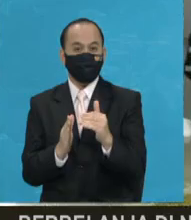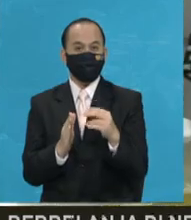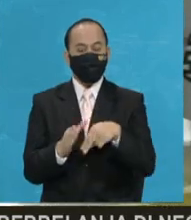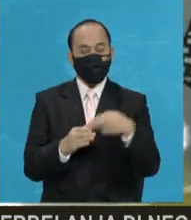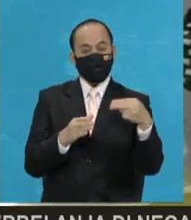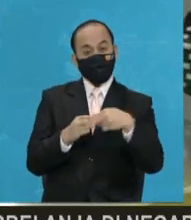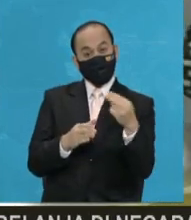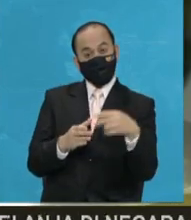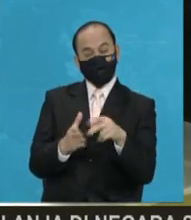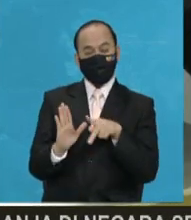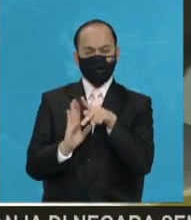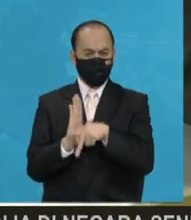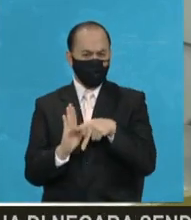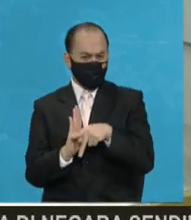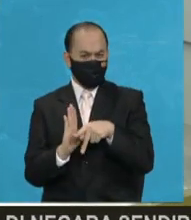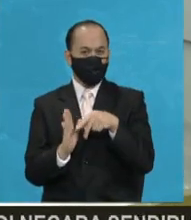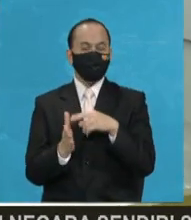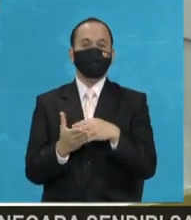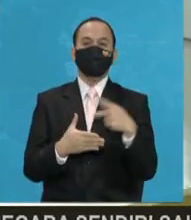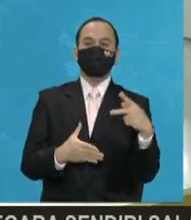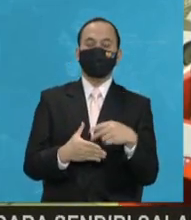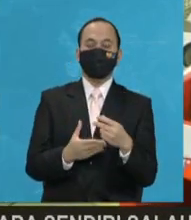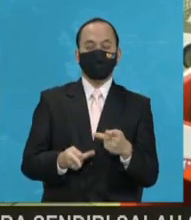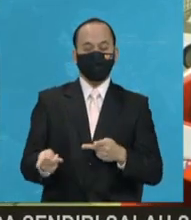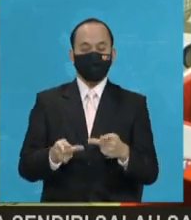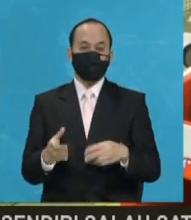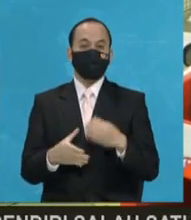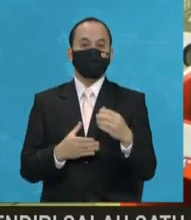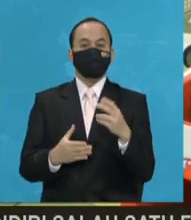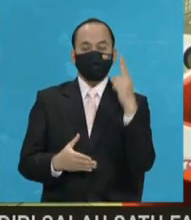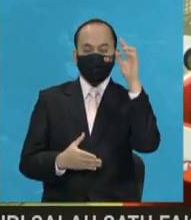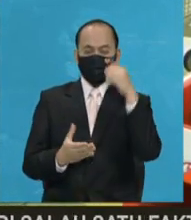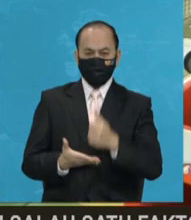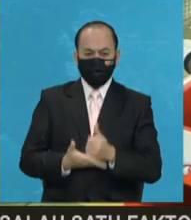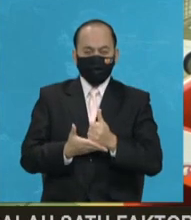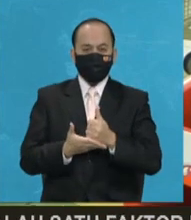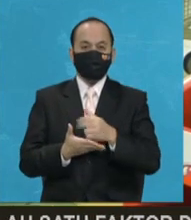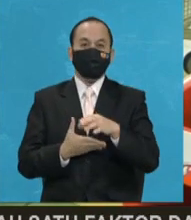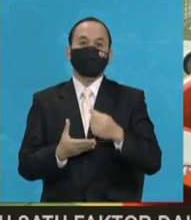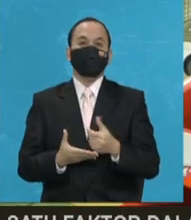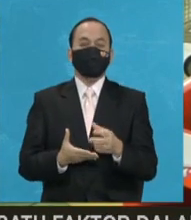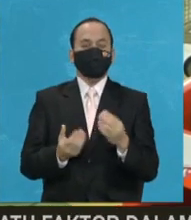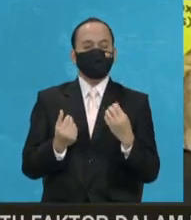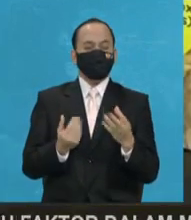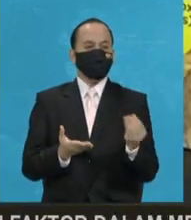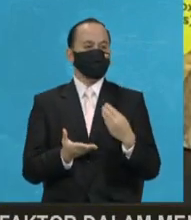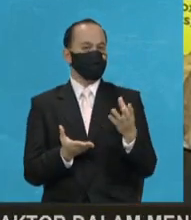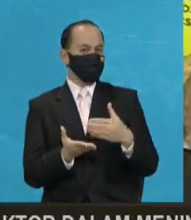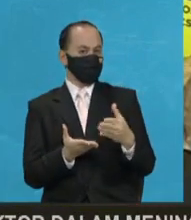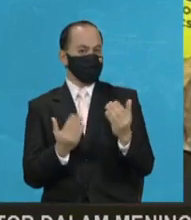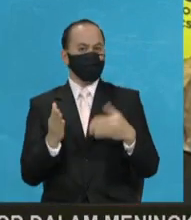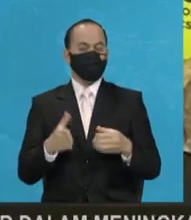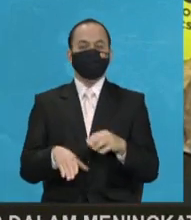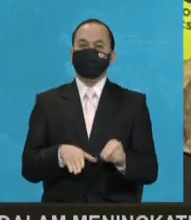penghasilan dan quality product atau primatan mereka dalam memenuhi permintaan para pelanggan Selain itu